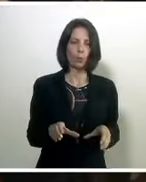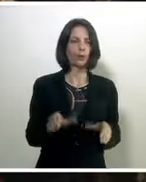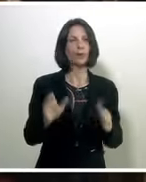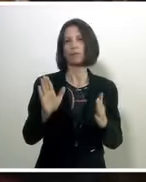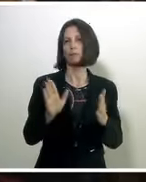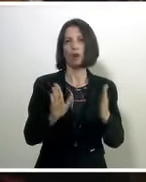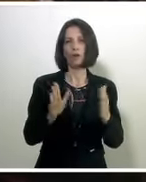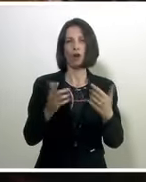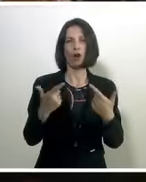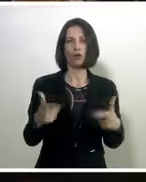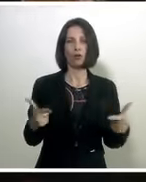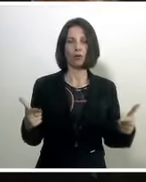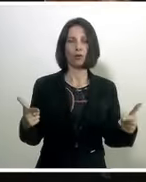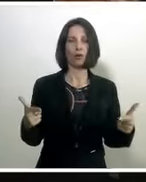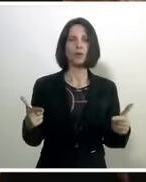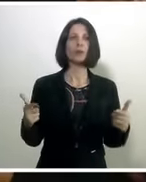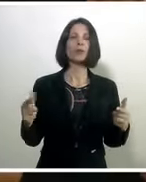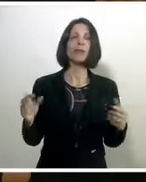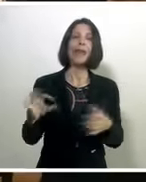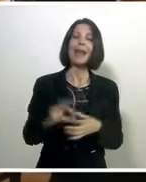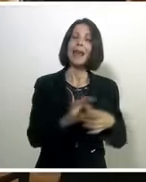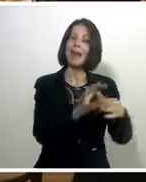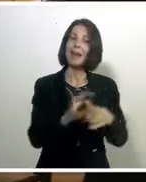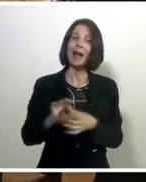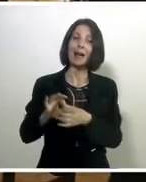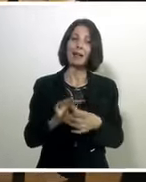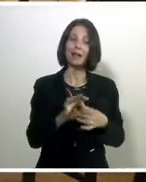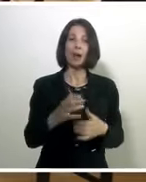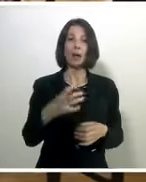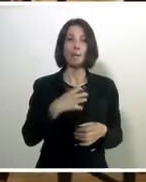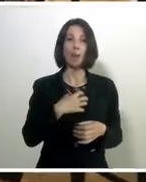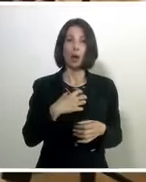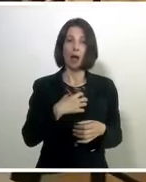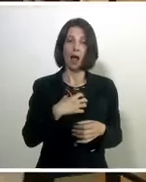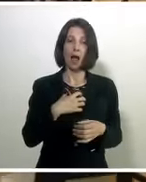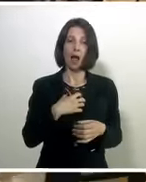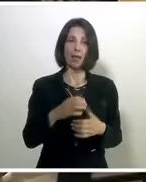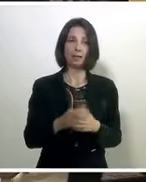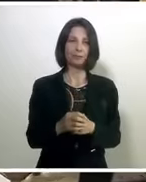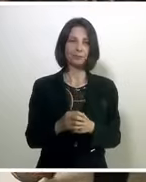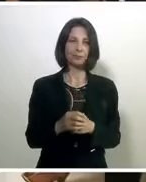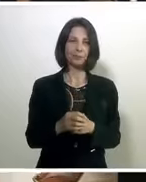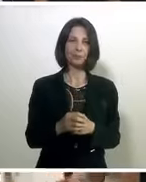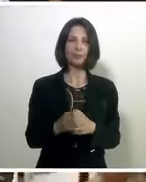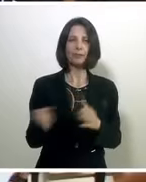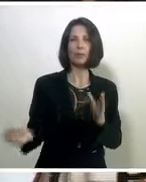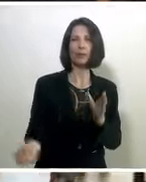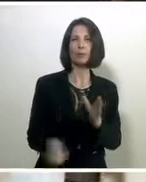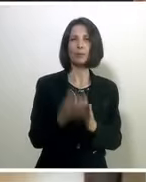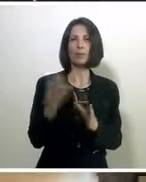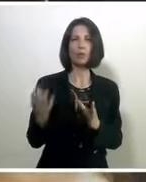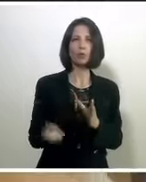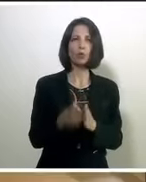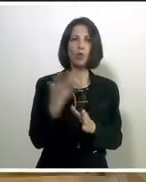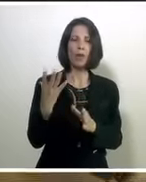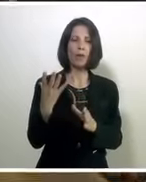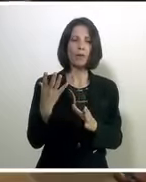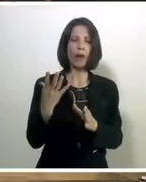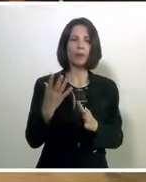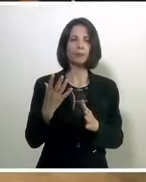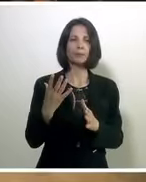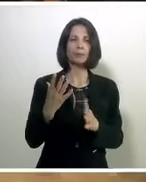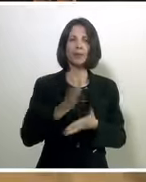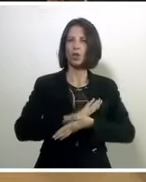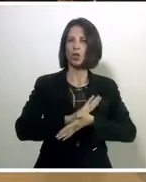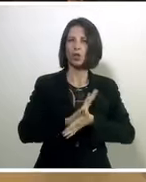era infatti la critica del consumismo individuale esasperato che produce non solo dissipazione di ricchezza e